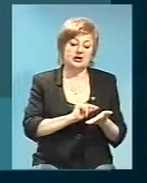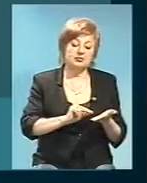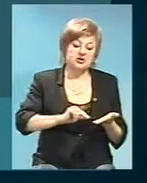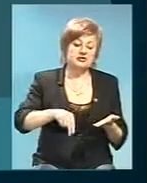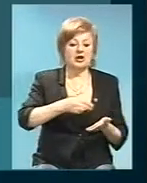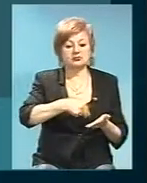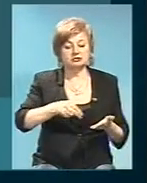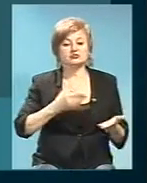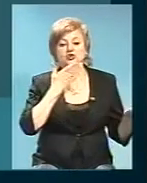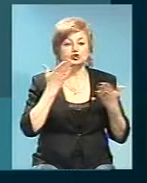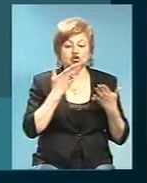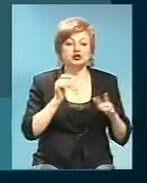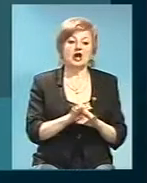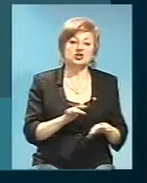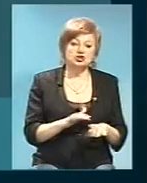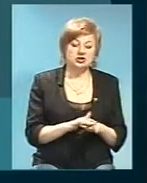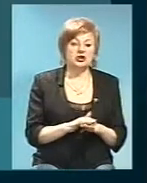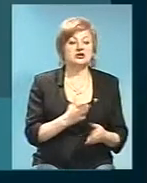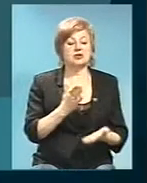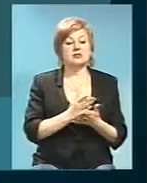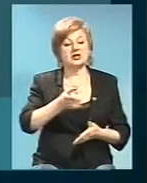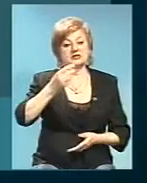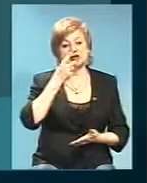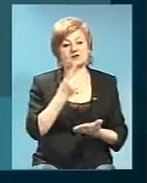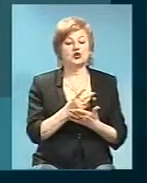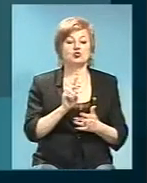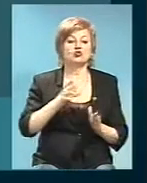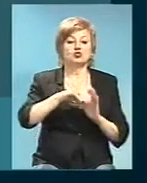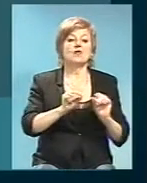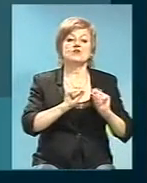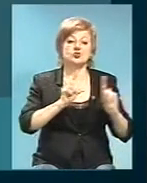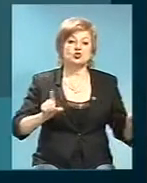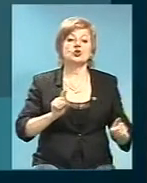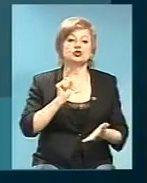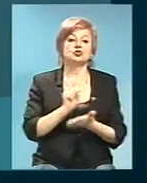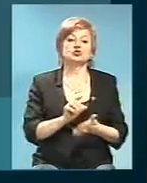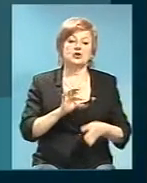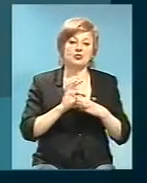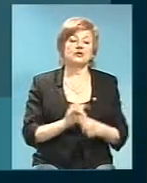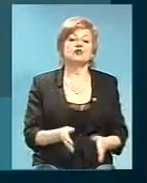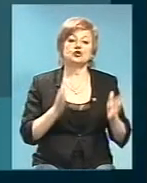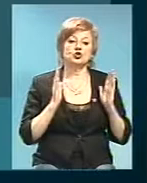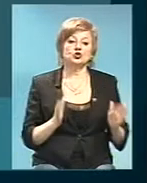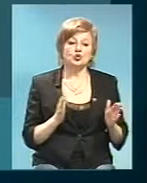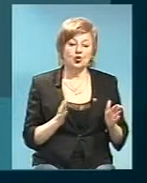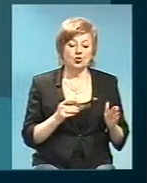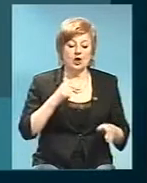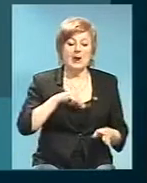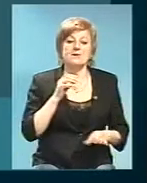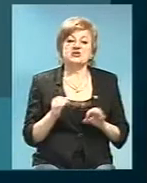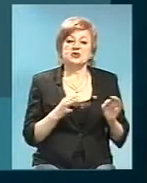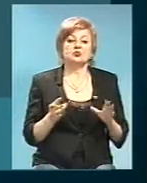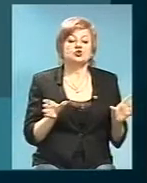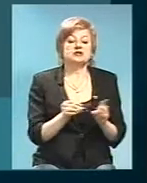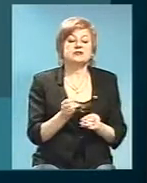рахувати. Малося на увазі, що школи могли би проводити виключно якісь психологічні